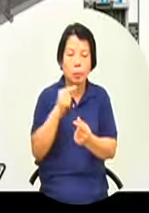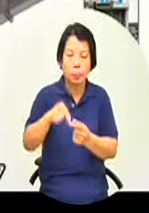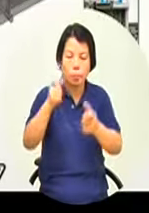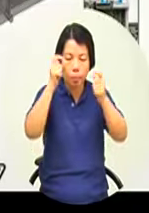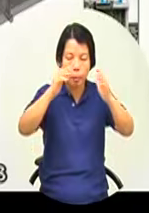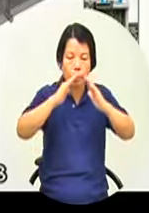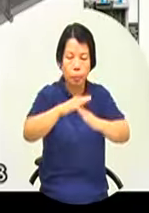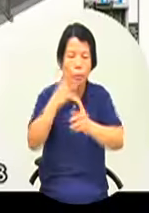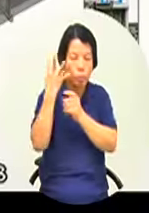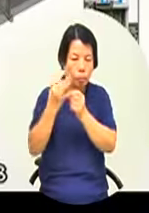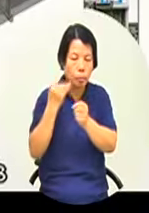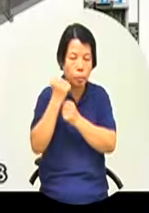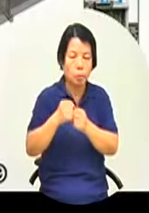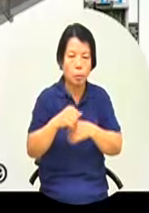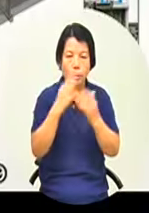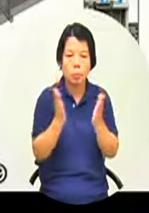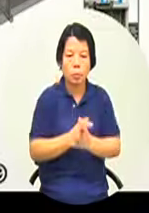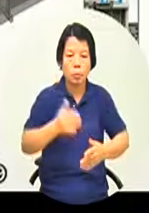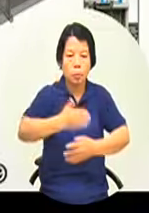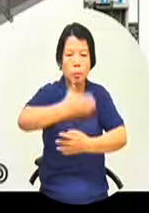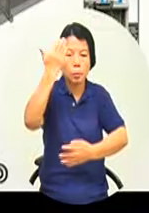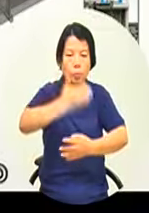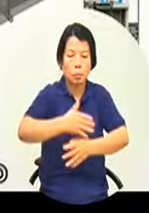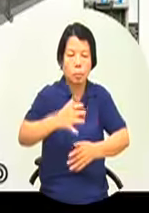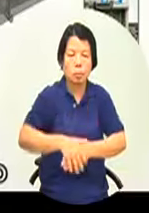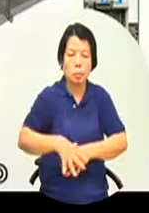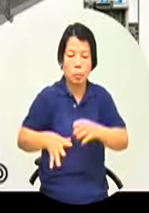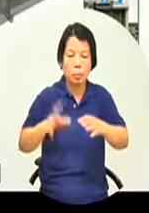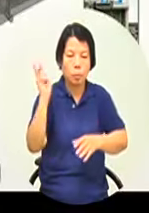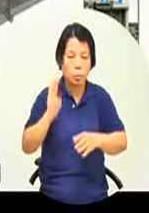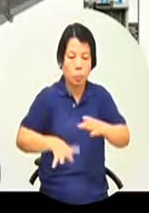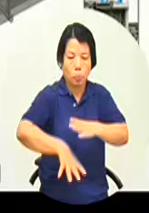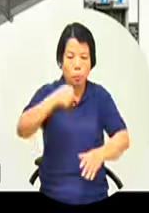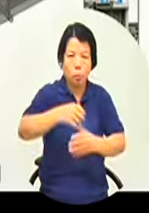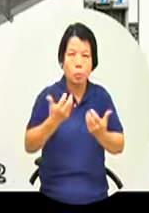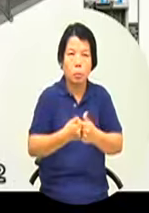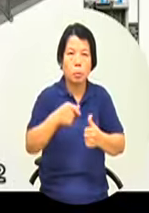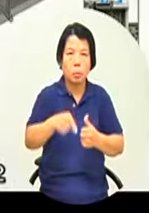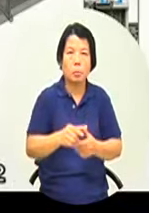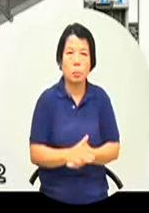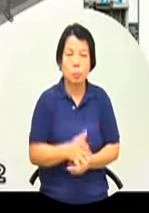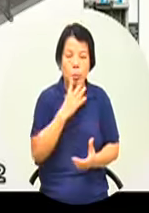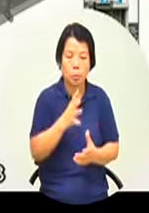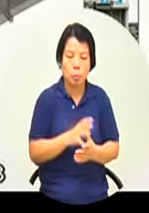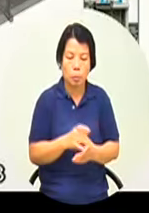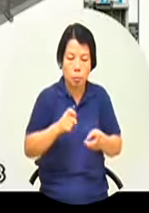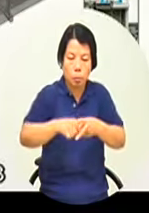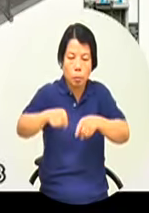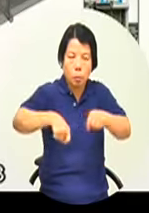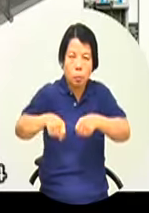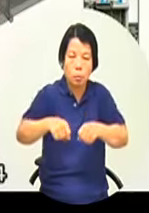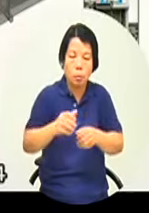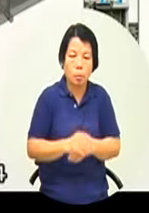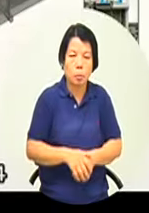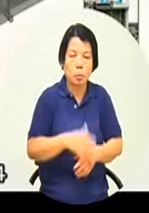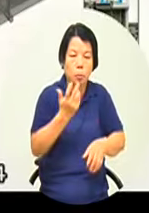市这几年多是这种闸门式的抽水机啦。我们希望说，这工程手段的部分，有经费尽量来争取，那